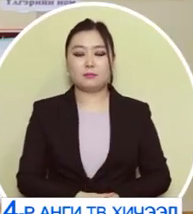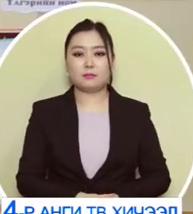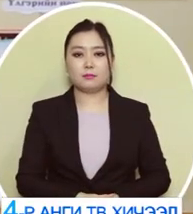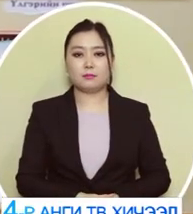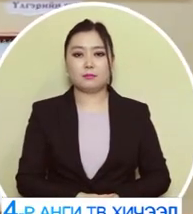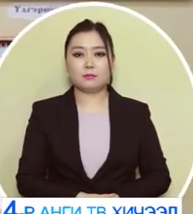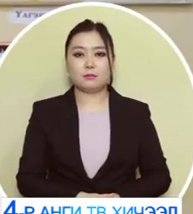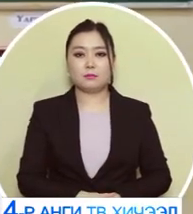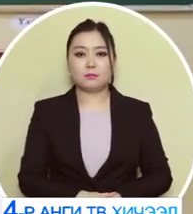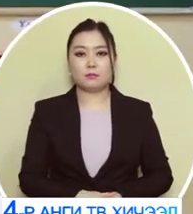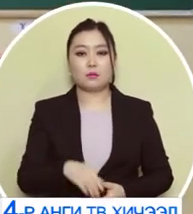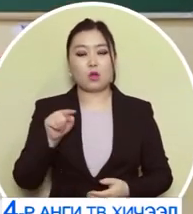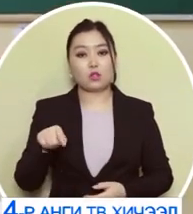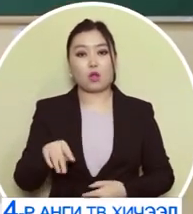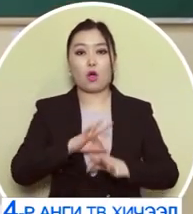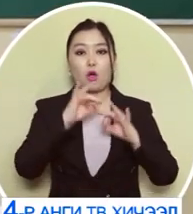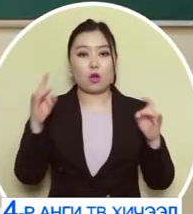Мына заттарды тексеріп көрейік.